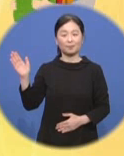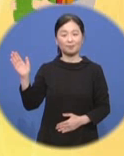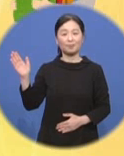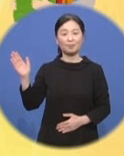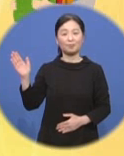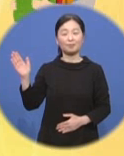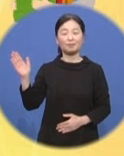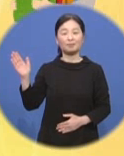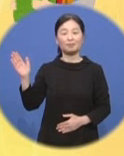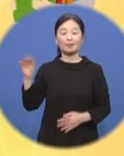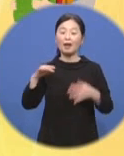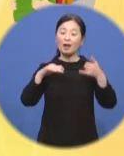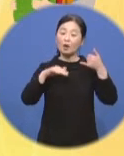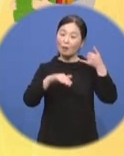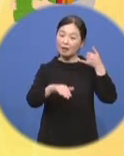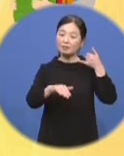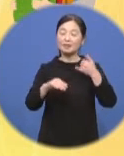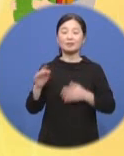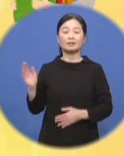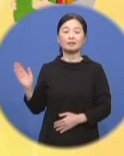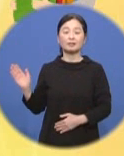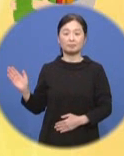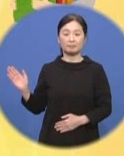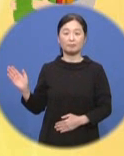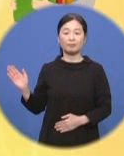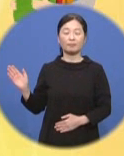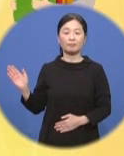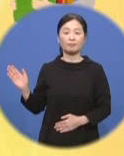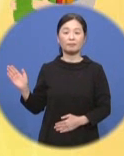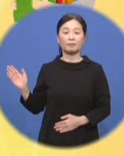073-441-3720 番ファックス